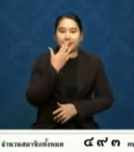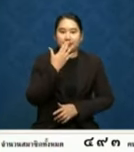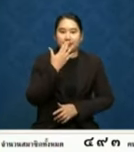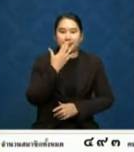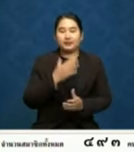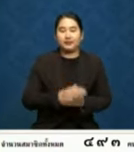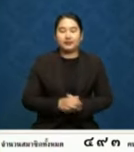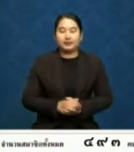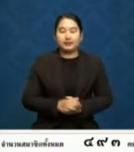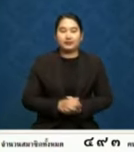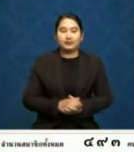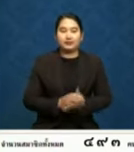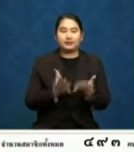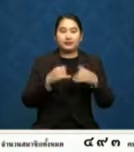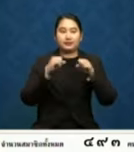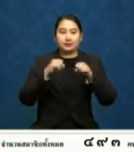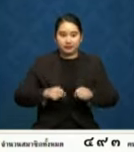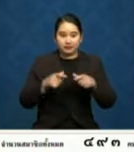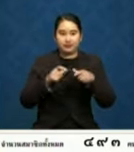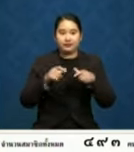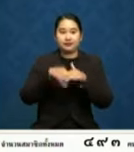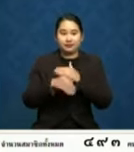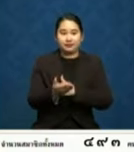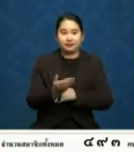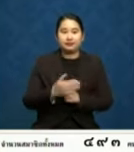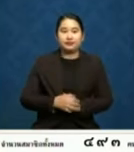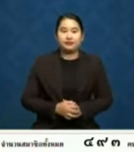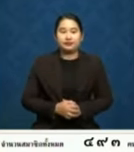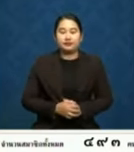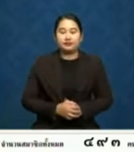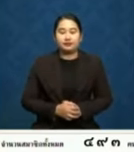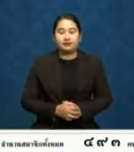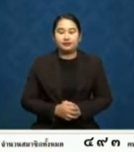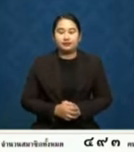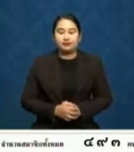งดออกเสียงนะครับเชิญท่านสมาชิกลงคะแนนได้เลยครับ